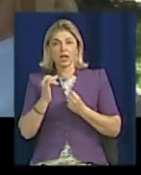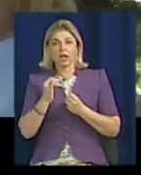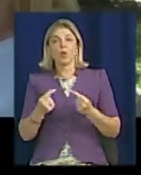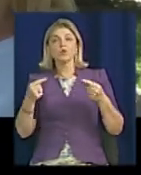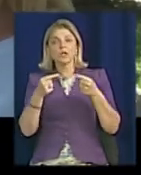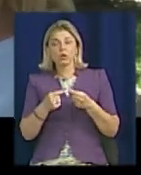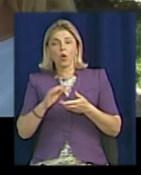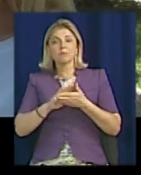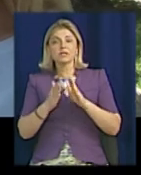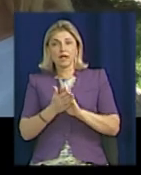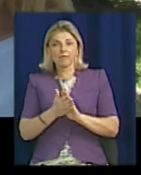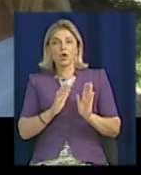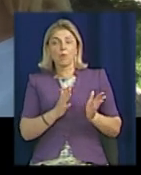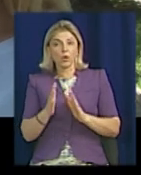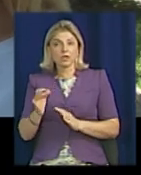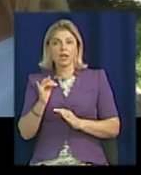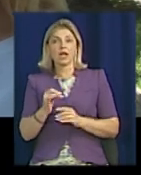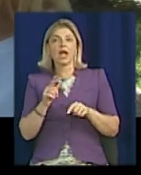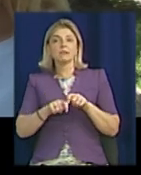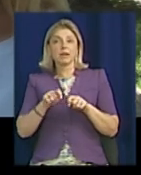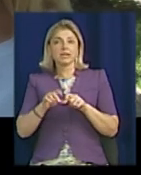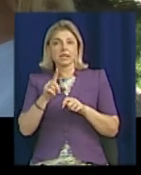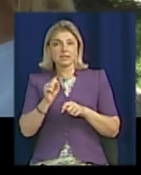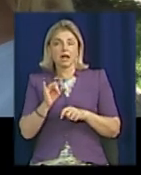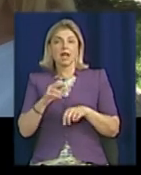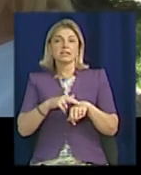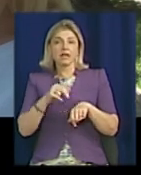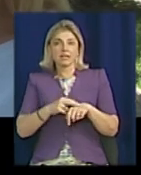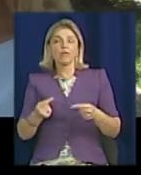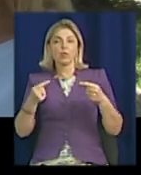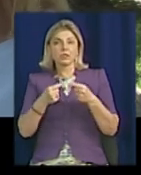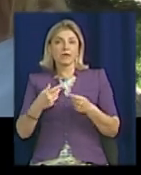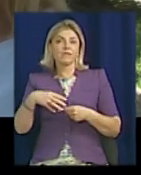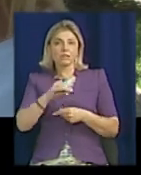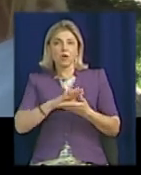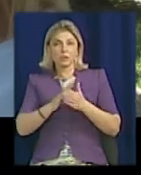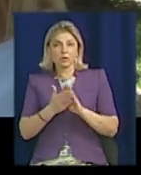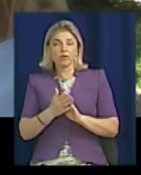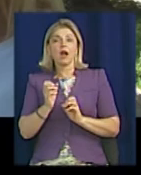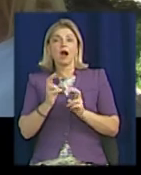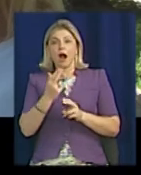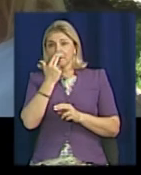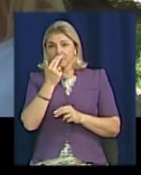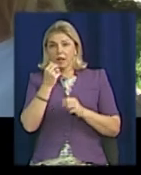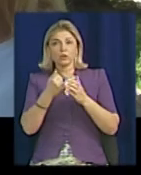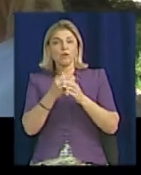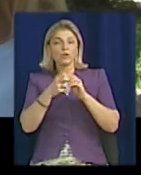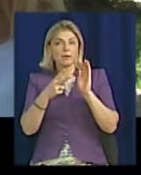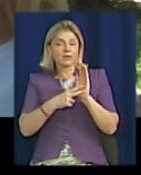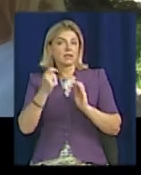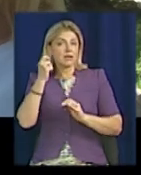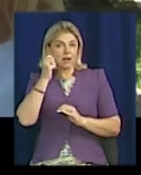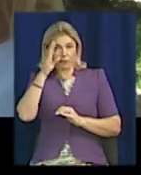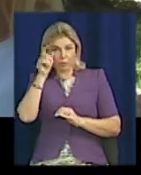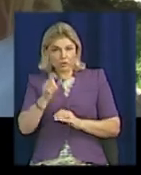Встановлюються обставини події, призначені експертизи, і слідство встановить всі обставини, за яких неповнолітній сів за кермо автомобіля та чому сталася